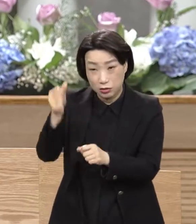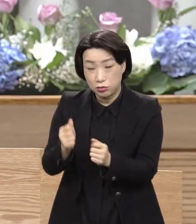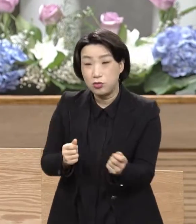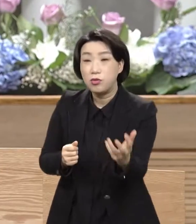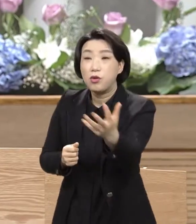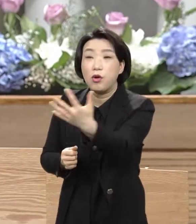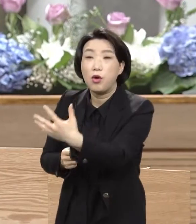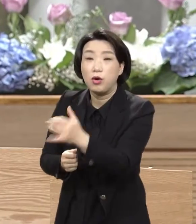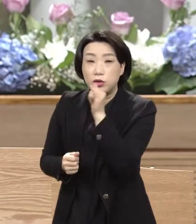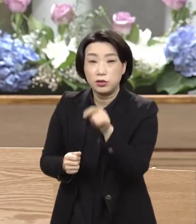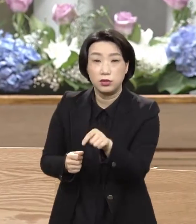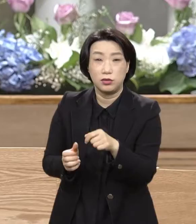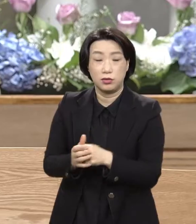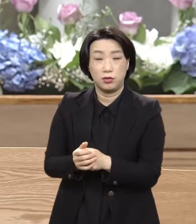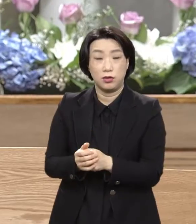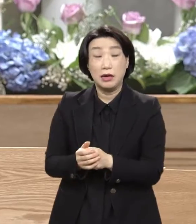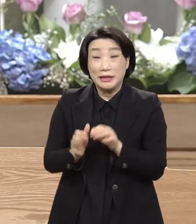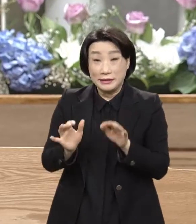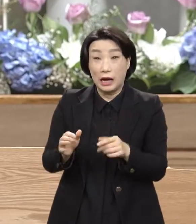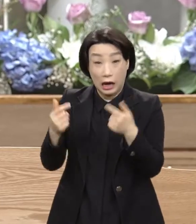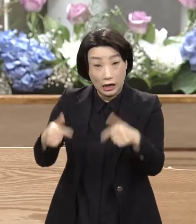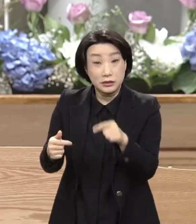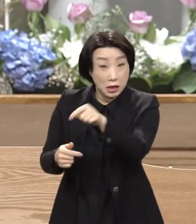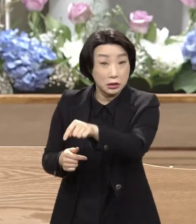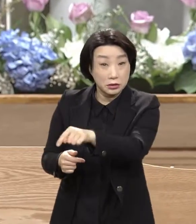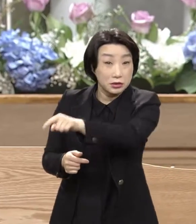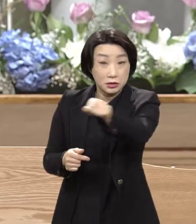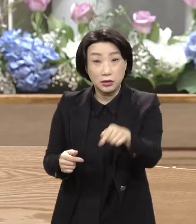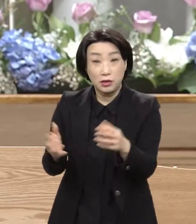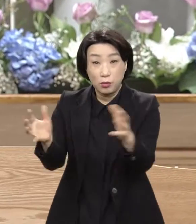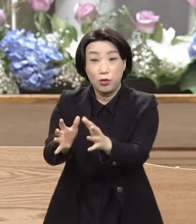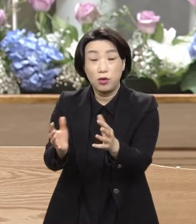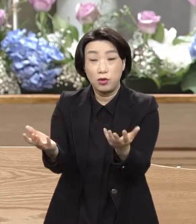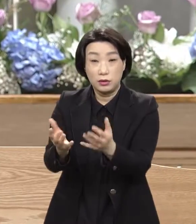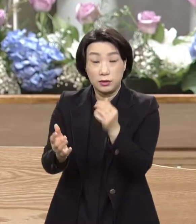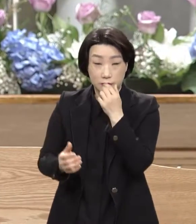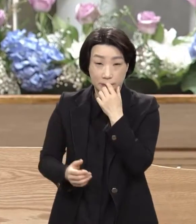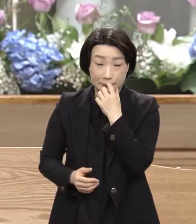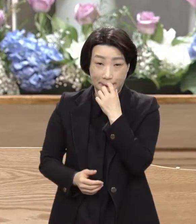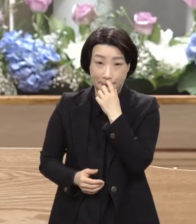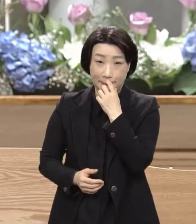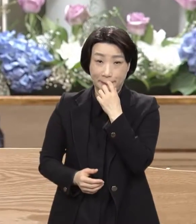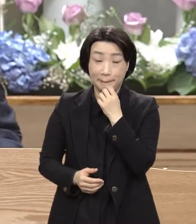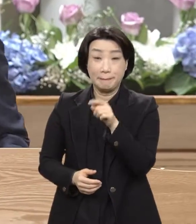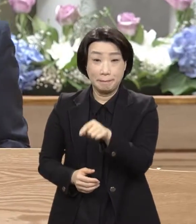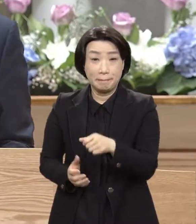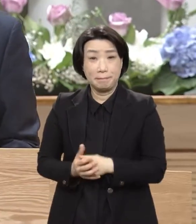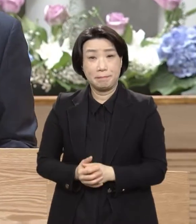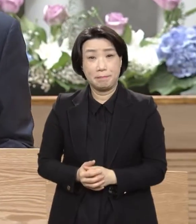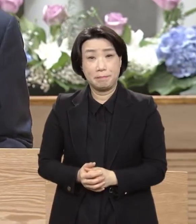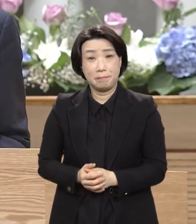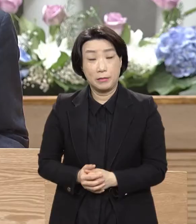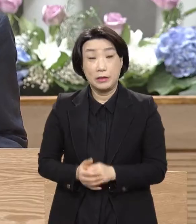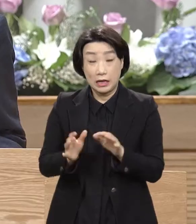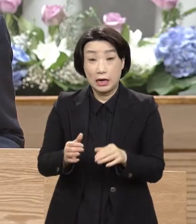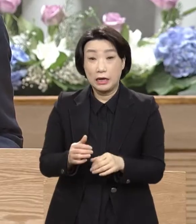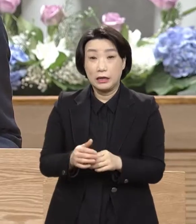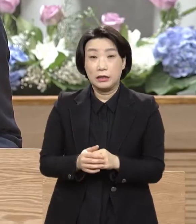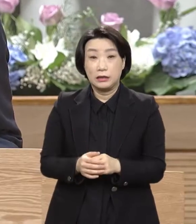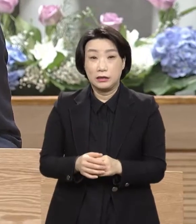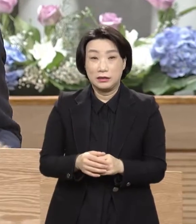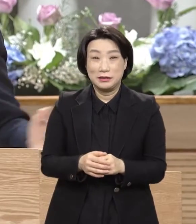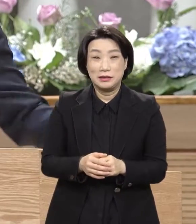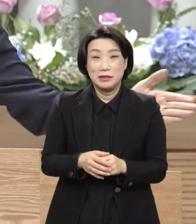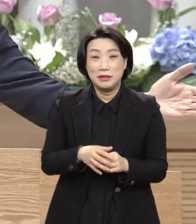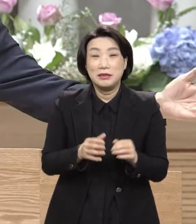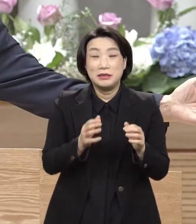모여있더라 물론 항상 그들은 출근해서 모여있지요 모여있더라 제자